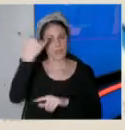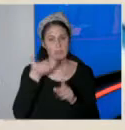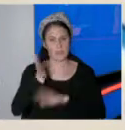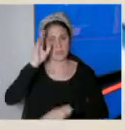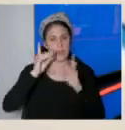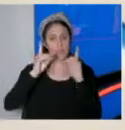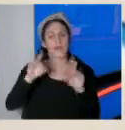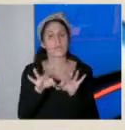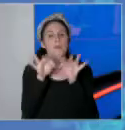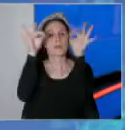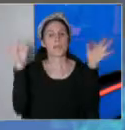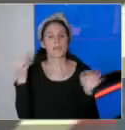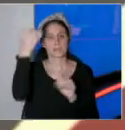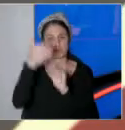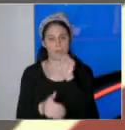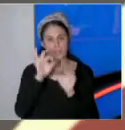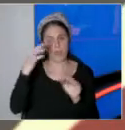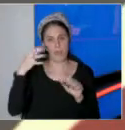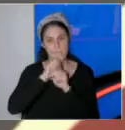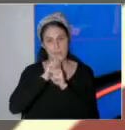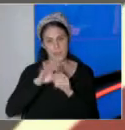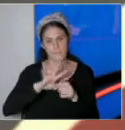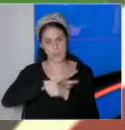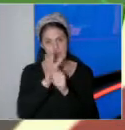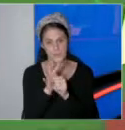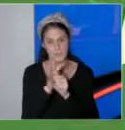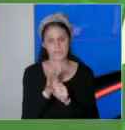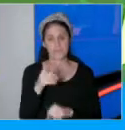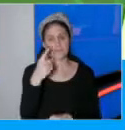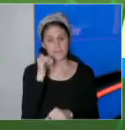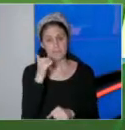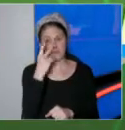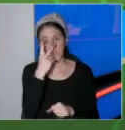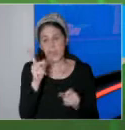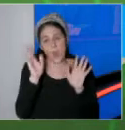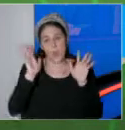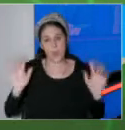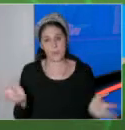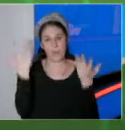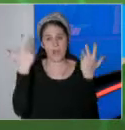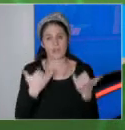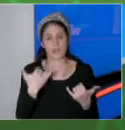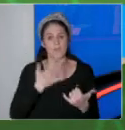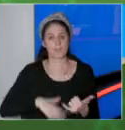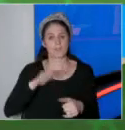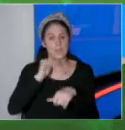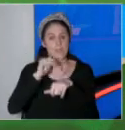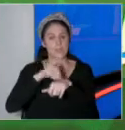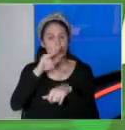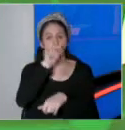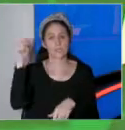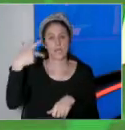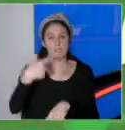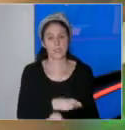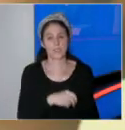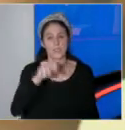של המגפה. כן, מתחילים את הסוף של המגפה, אבל כנראה לא כל כך מהר. אנחנו רוצים עכשיו להתעדכן בענייני החיסונים